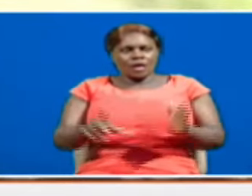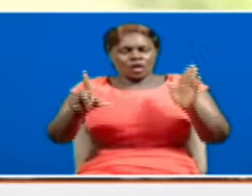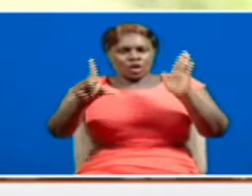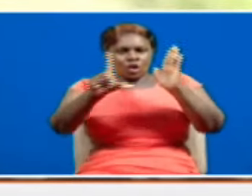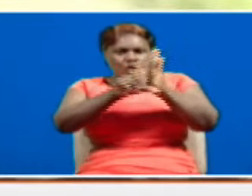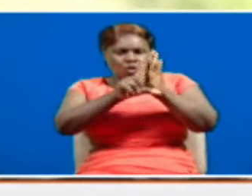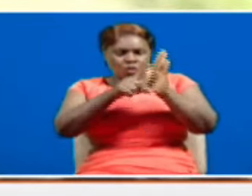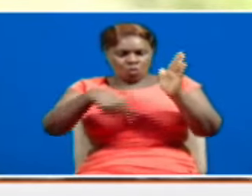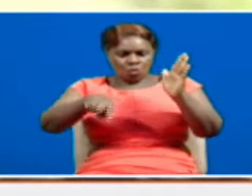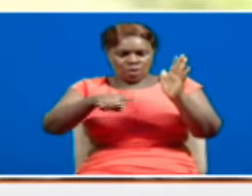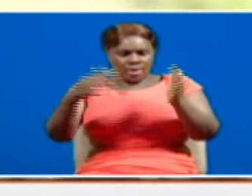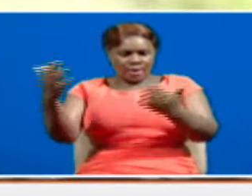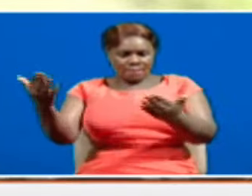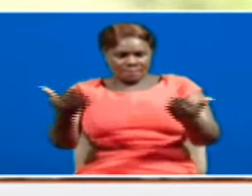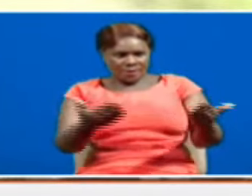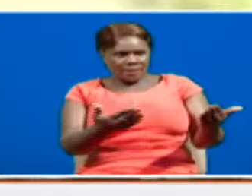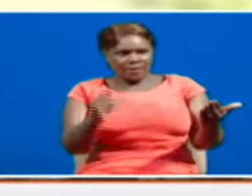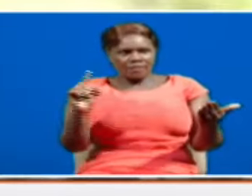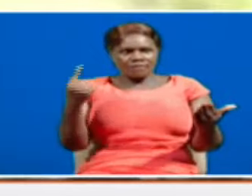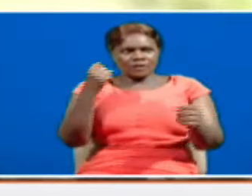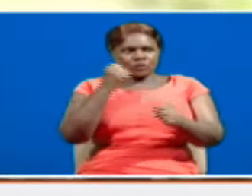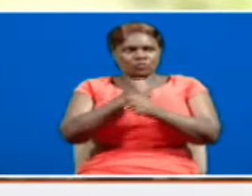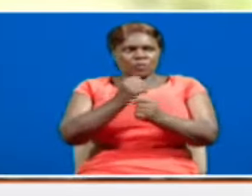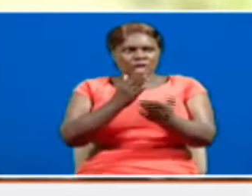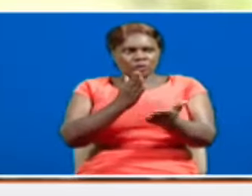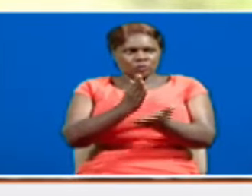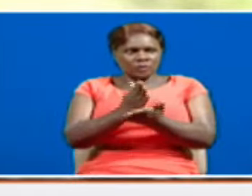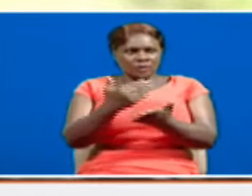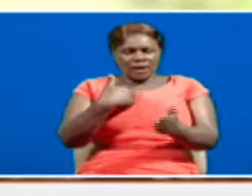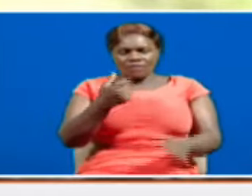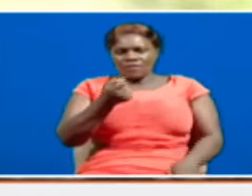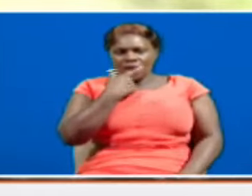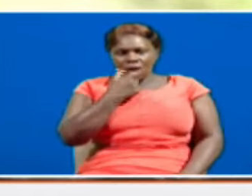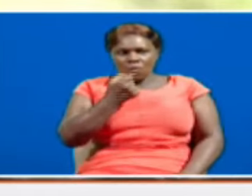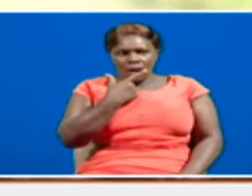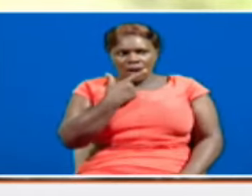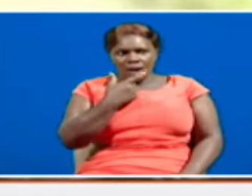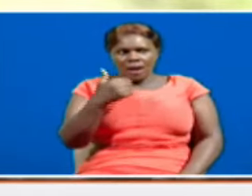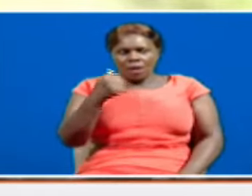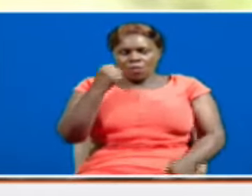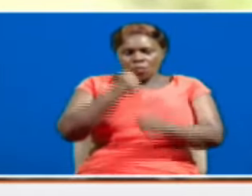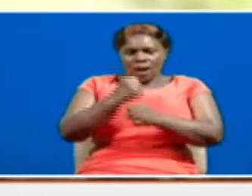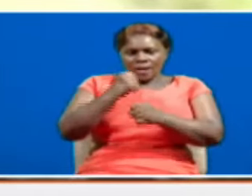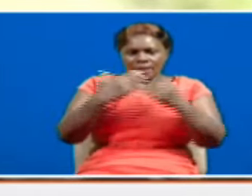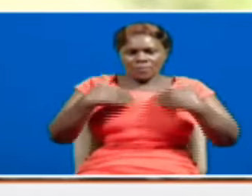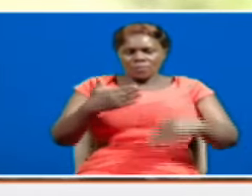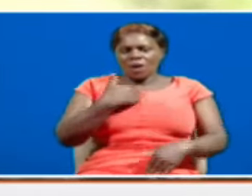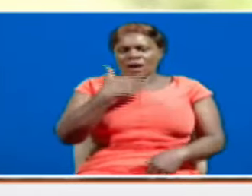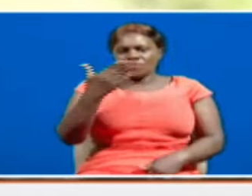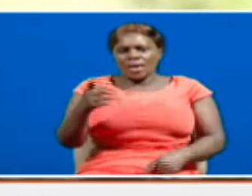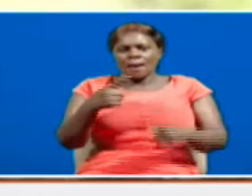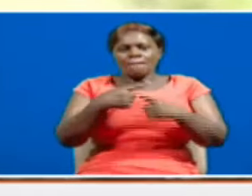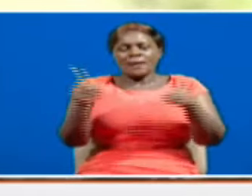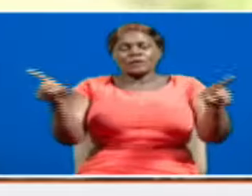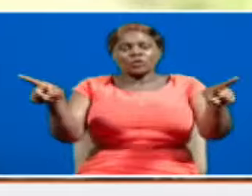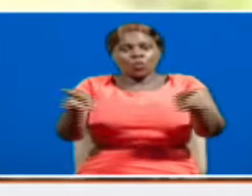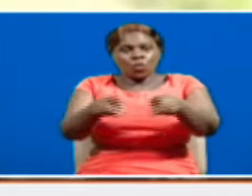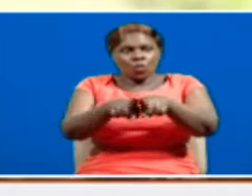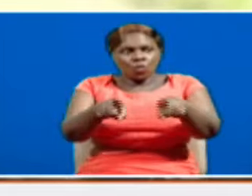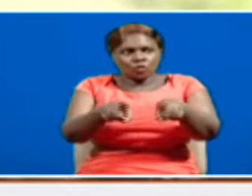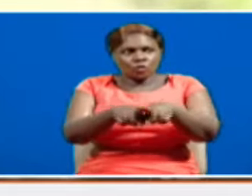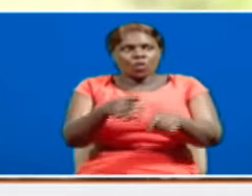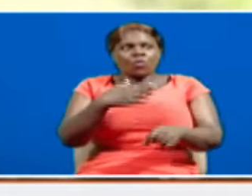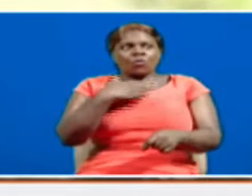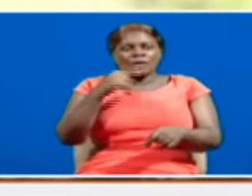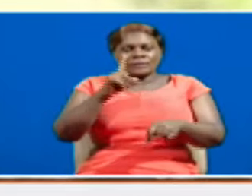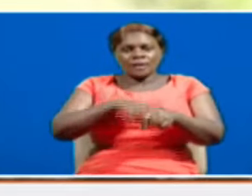ambazo tumeleta, kwanza ni kuhakikisha vile nimesema kuna dawa, kuna wafanyakazi, lakini pia